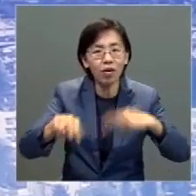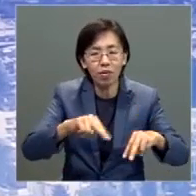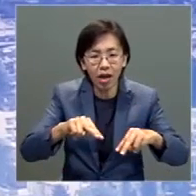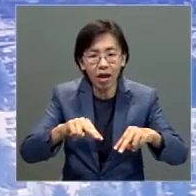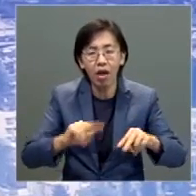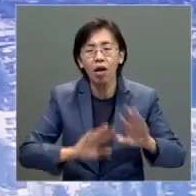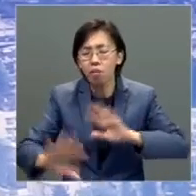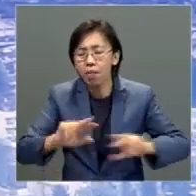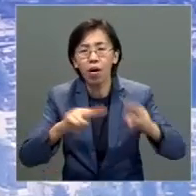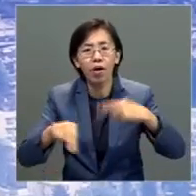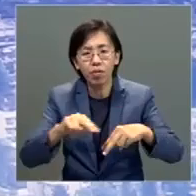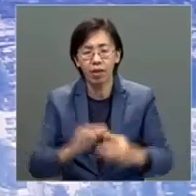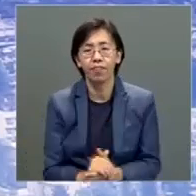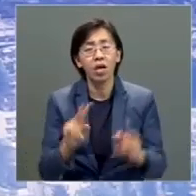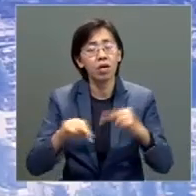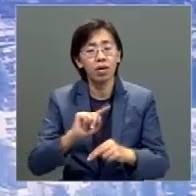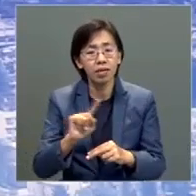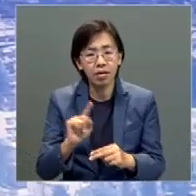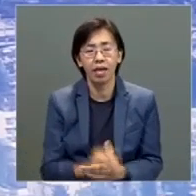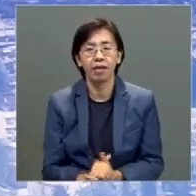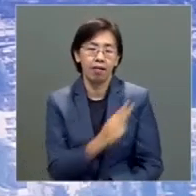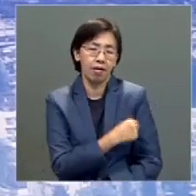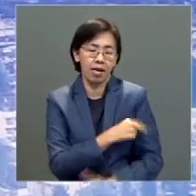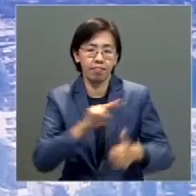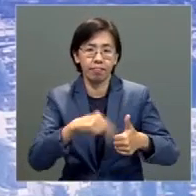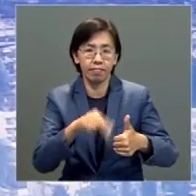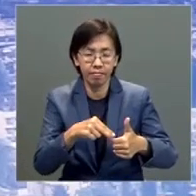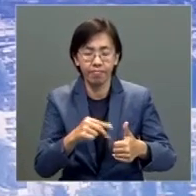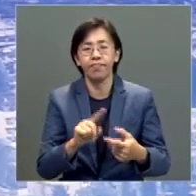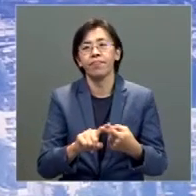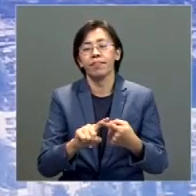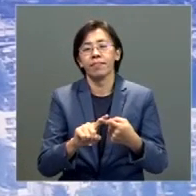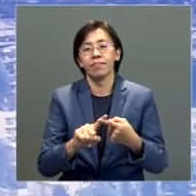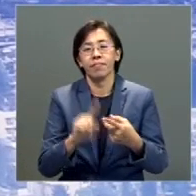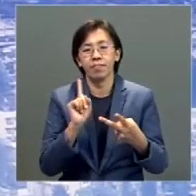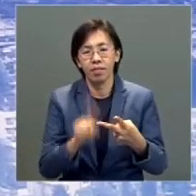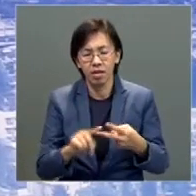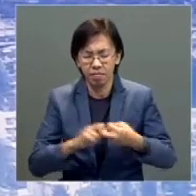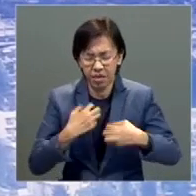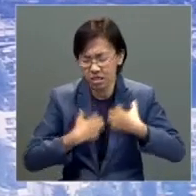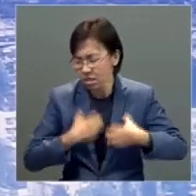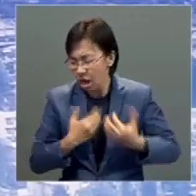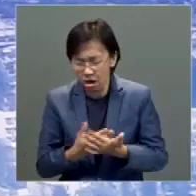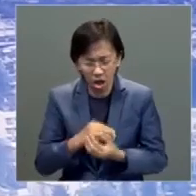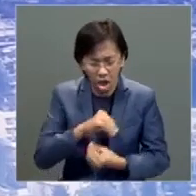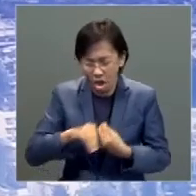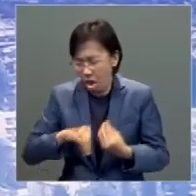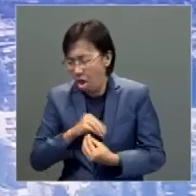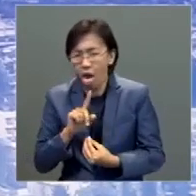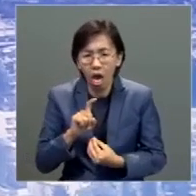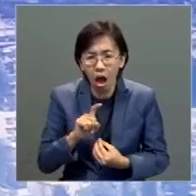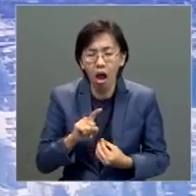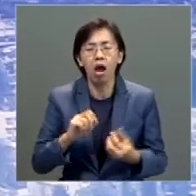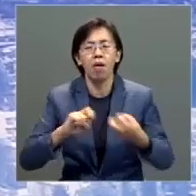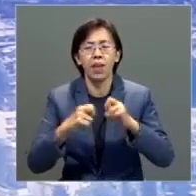ดทั้งสิ้นนะครับไม่ว่าจะเป็นเรื่องของการรักษาพยาบาลเรื่องของการเดือดร้อนจากทางด้านเศรษฐกิจนะครับหรือทางด้านสัง